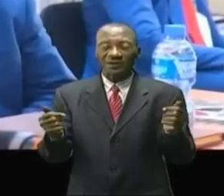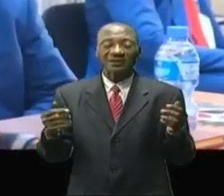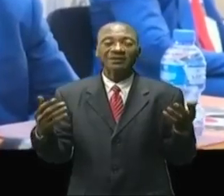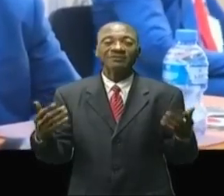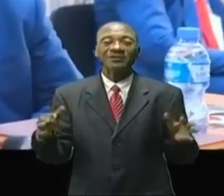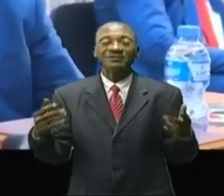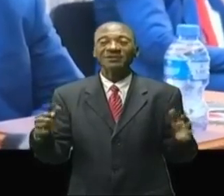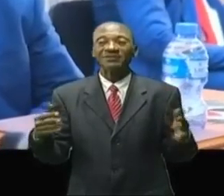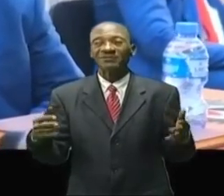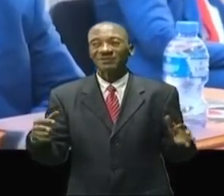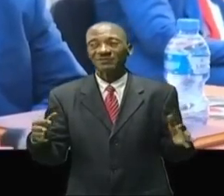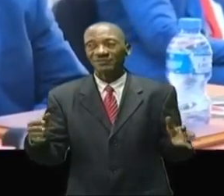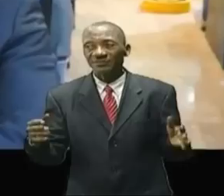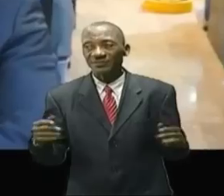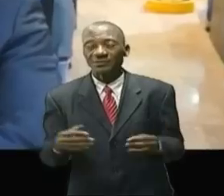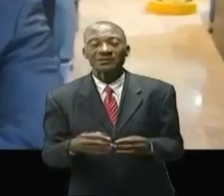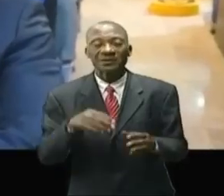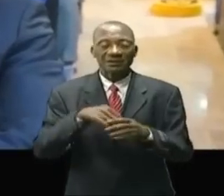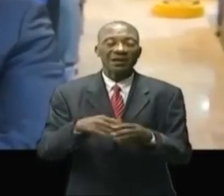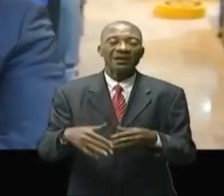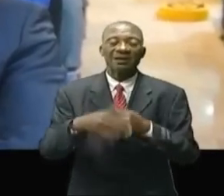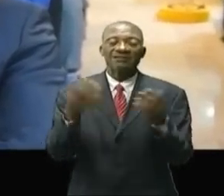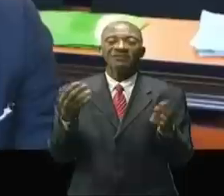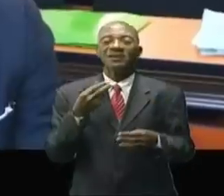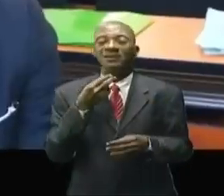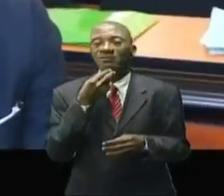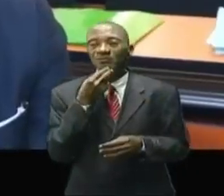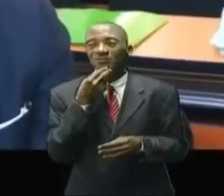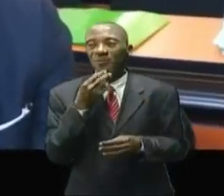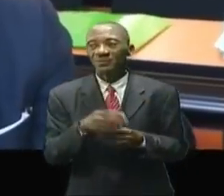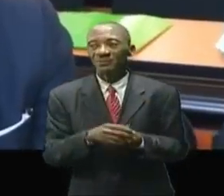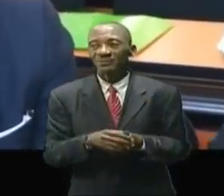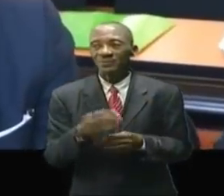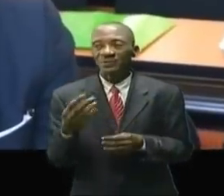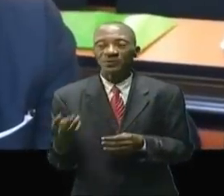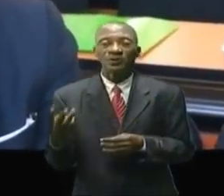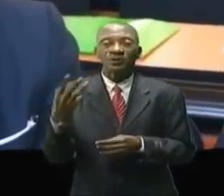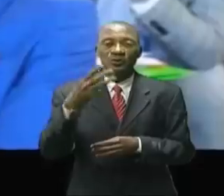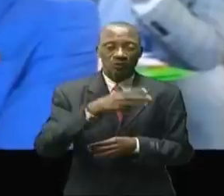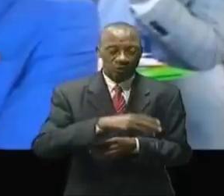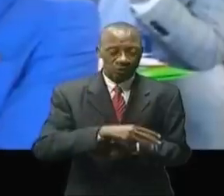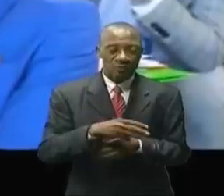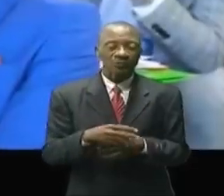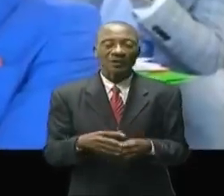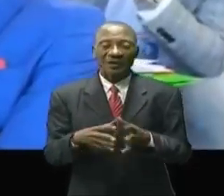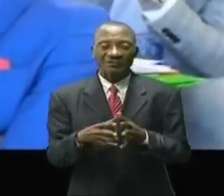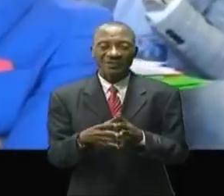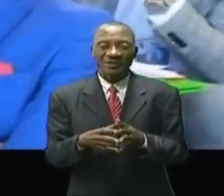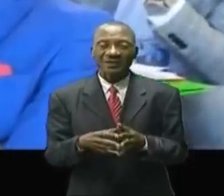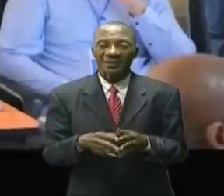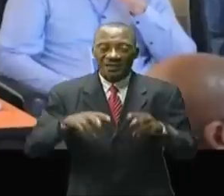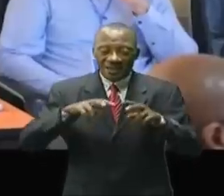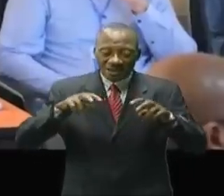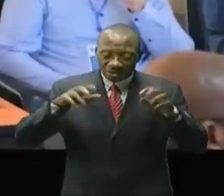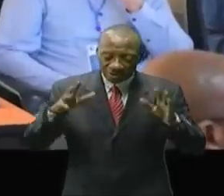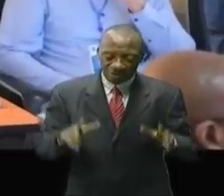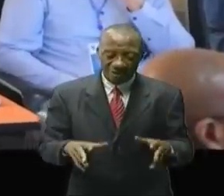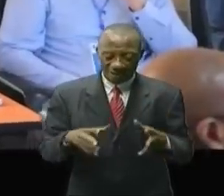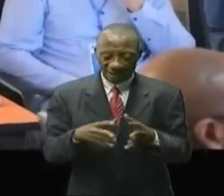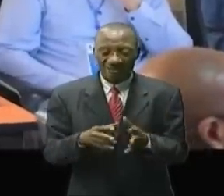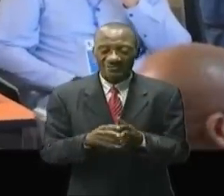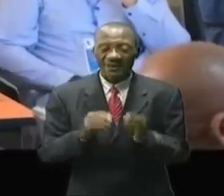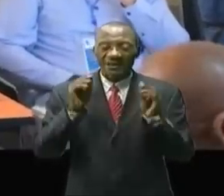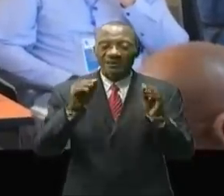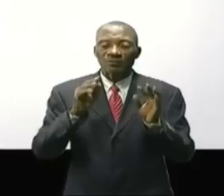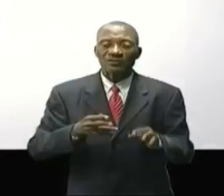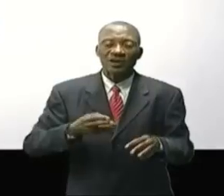dans la salle du Sénarec en Mbujimayi. Durant 3 jours, les participants constitués d'éminents professeurs et chercheurs venus de tous bords se sont penchés sur le